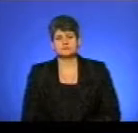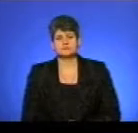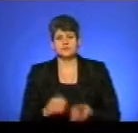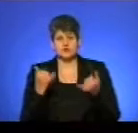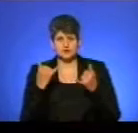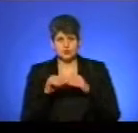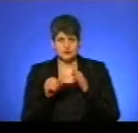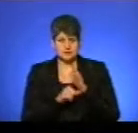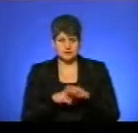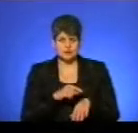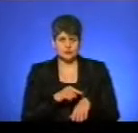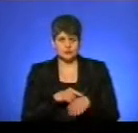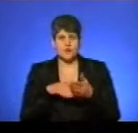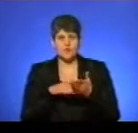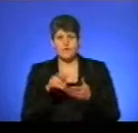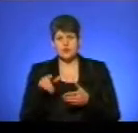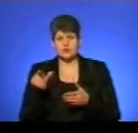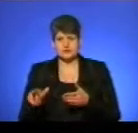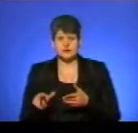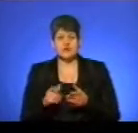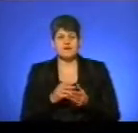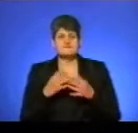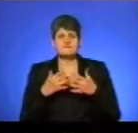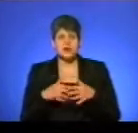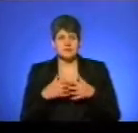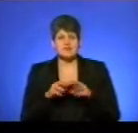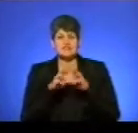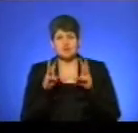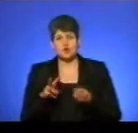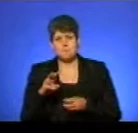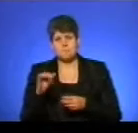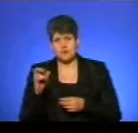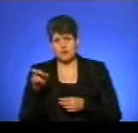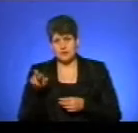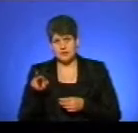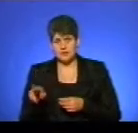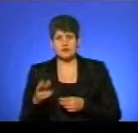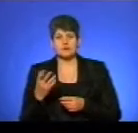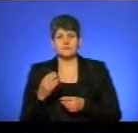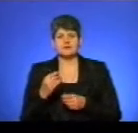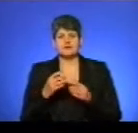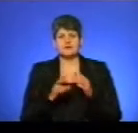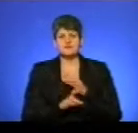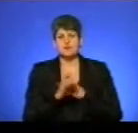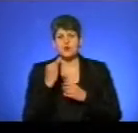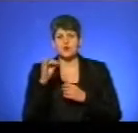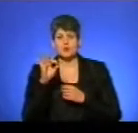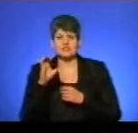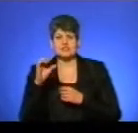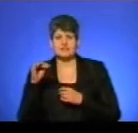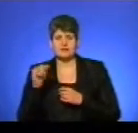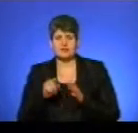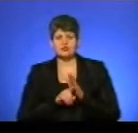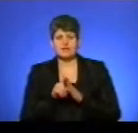Сьогодні о 16-й годині волонтери фабрики Святого Миколая при церкві Святого священомученика Йосафата розпочали формування подарунків для